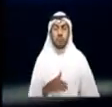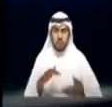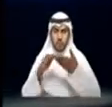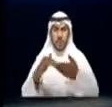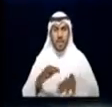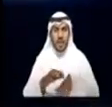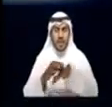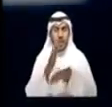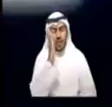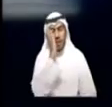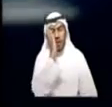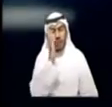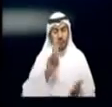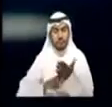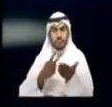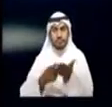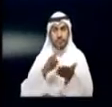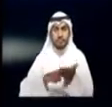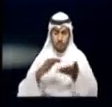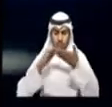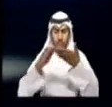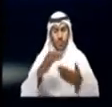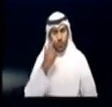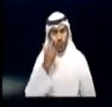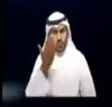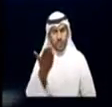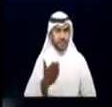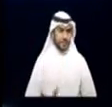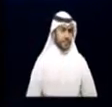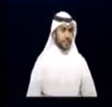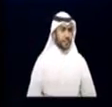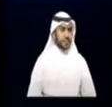للمرضى الذين يعانون من مشاكل عضوية. تفاصيل في هذا التقرير.